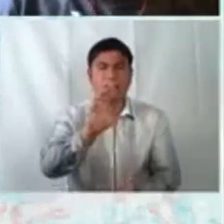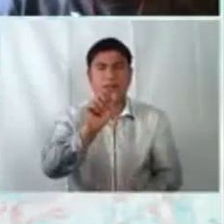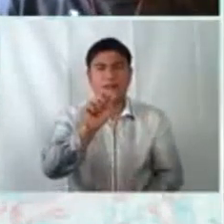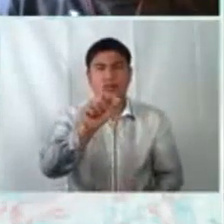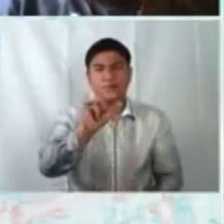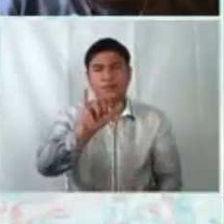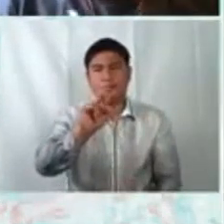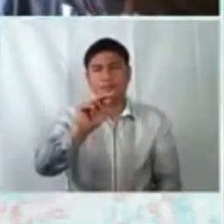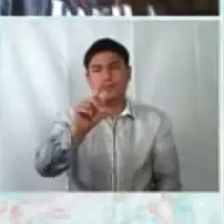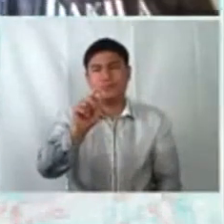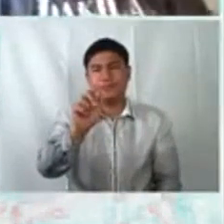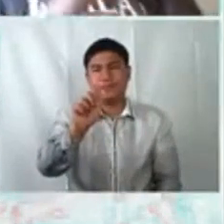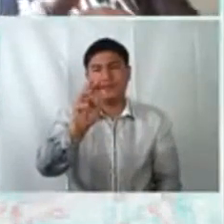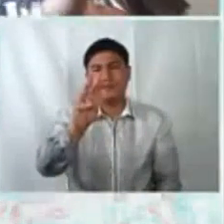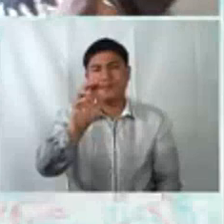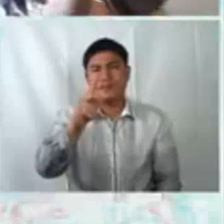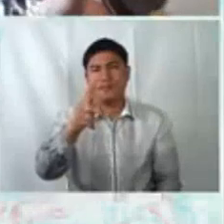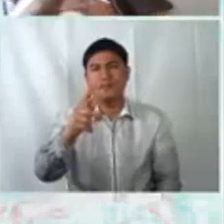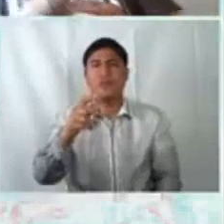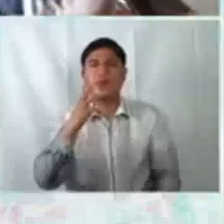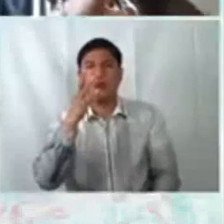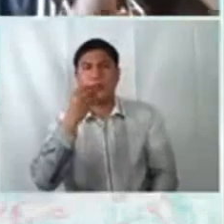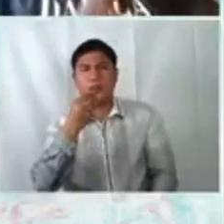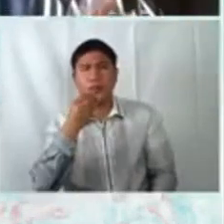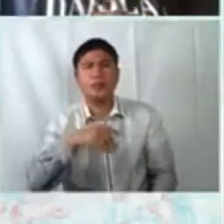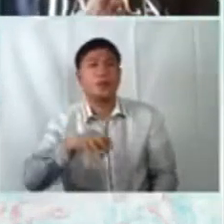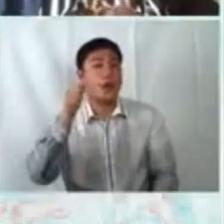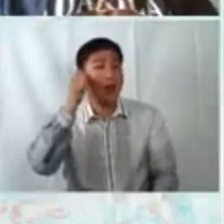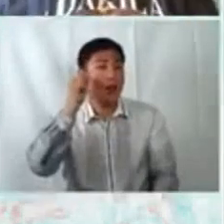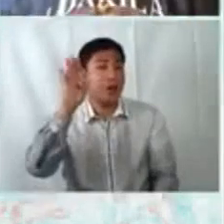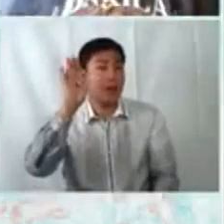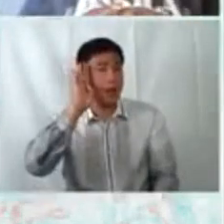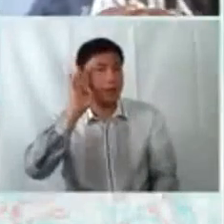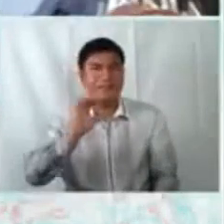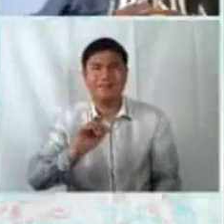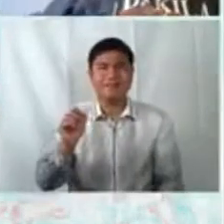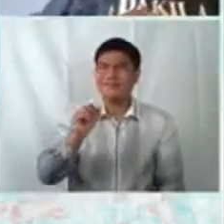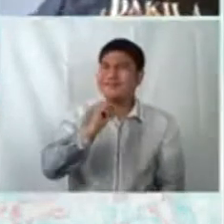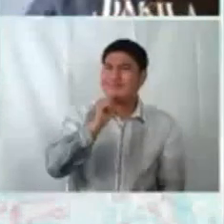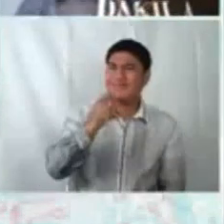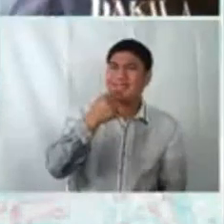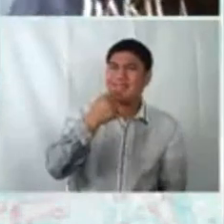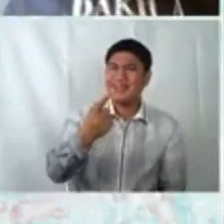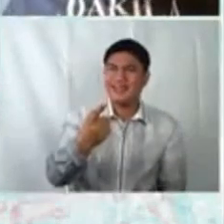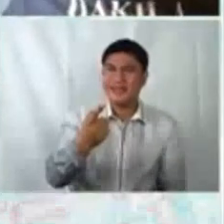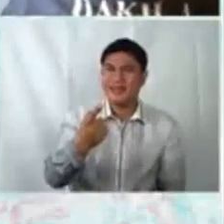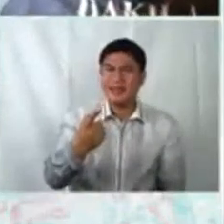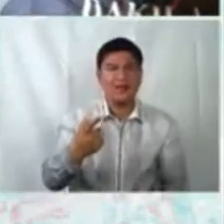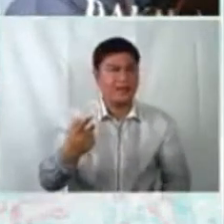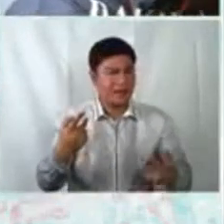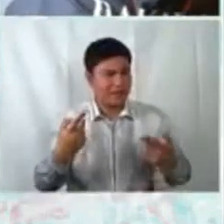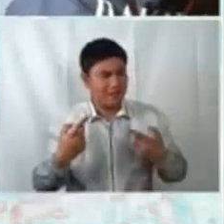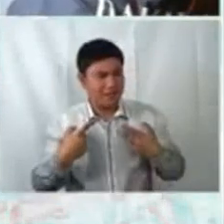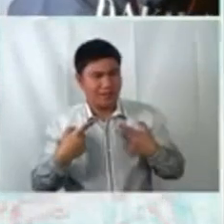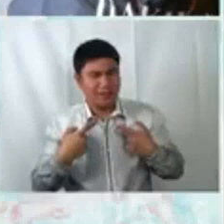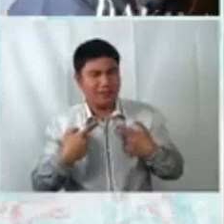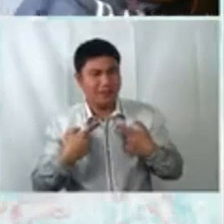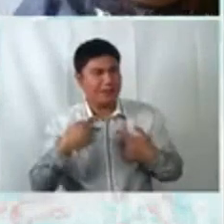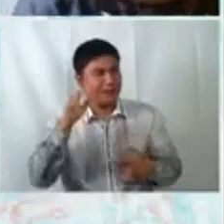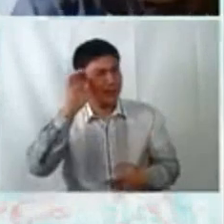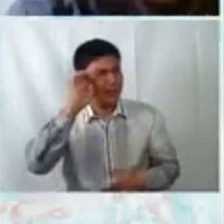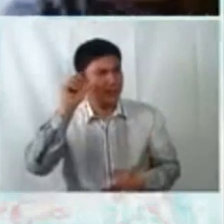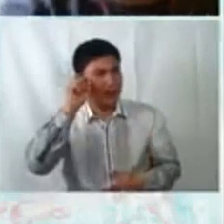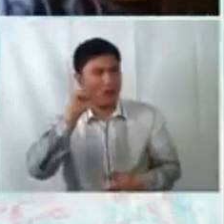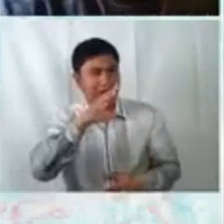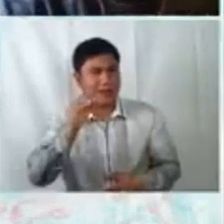ni Andres Bonifacio. So ito po, bagamat hindi binanggit si Bonifacio at alam naman natin mahidwaan sila ni Aguinaldo, ay